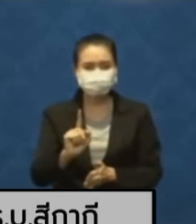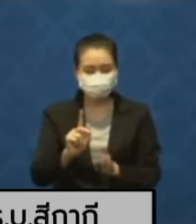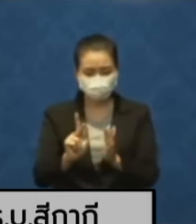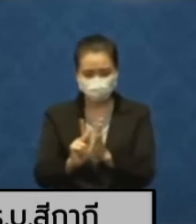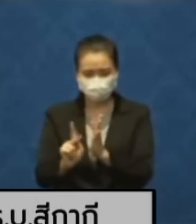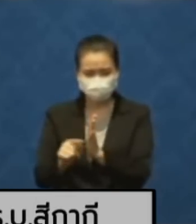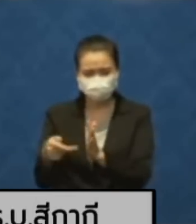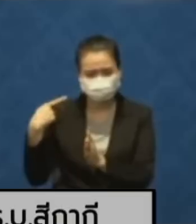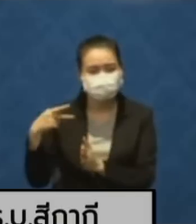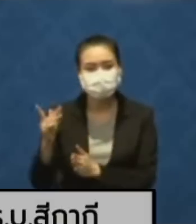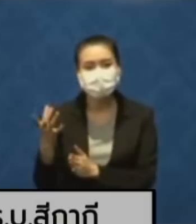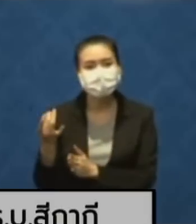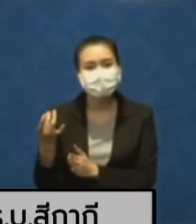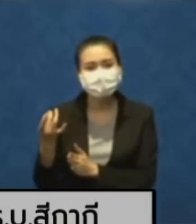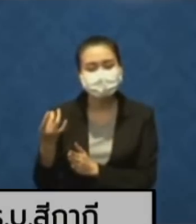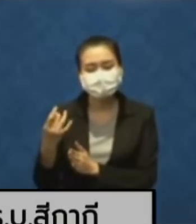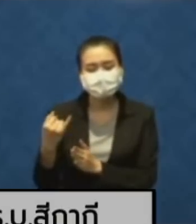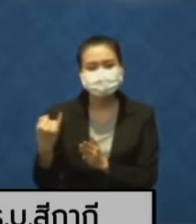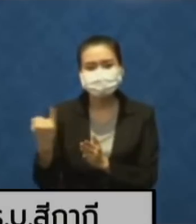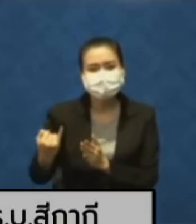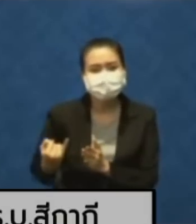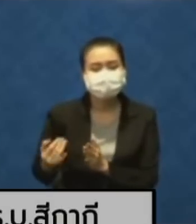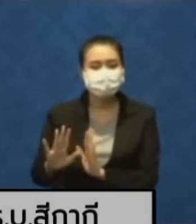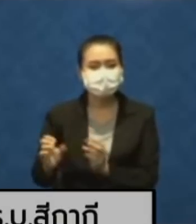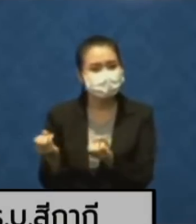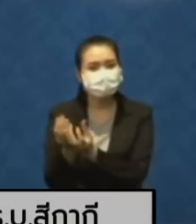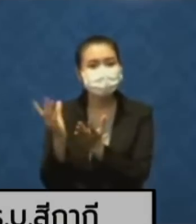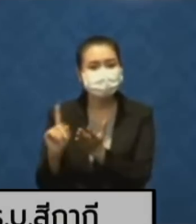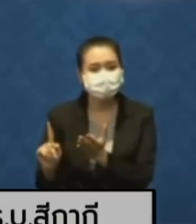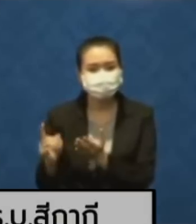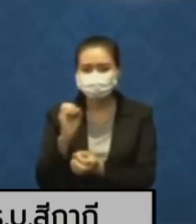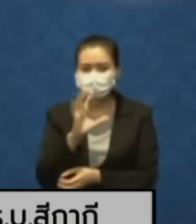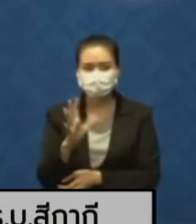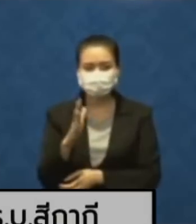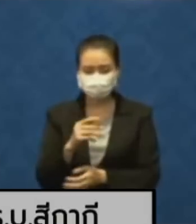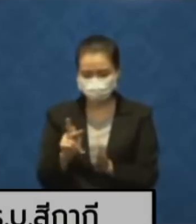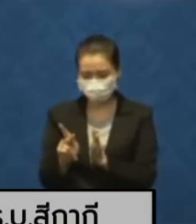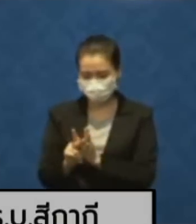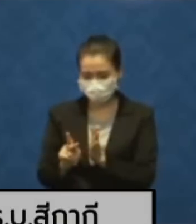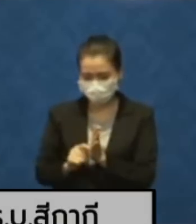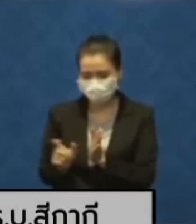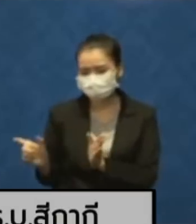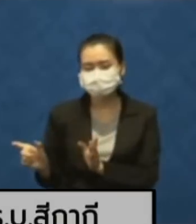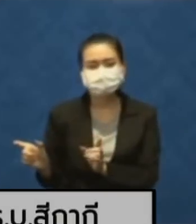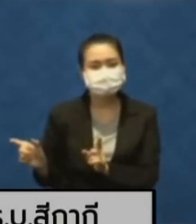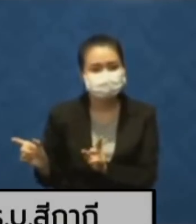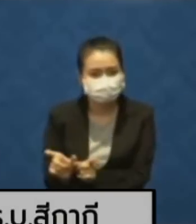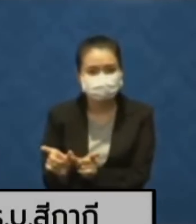าไม่ใช่การปฏิลุธตำรวจเพราะตัวร่างทผมศึกษา การอ้างมัตรา 258